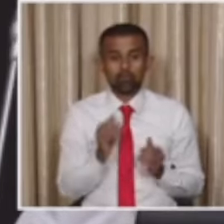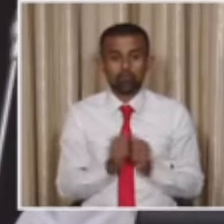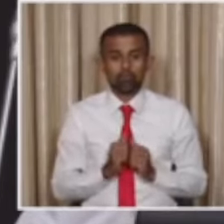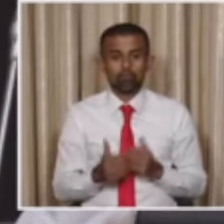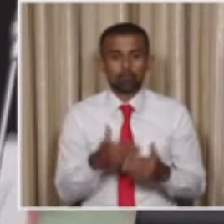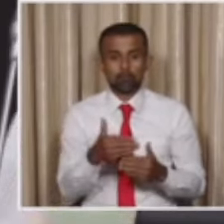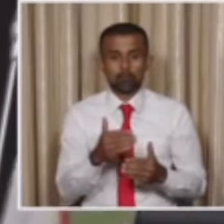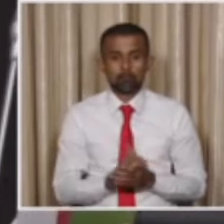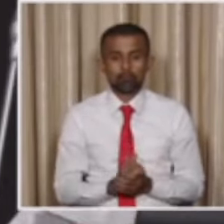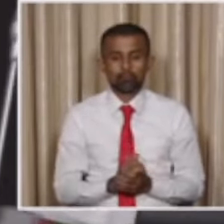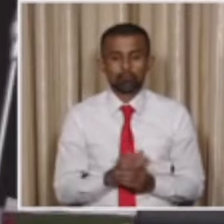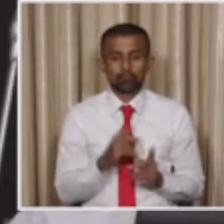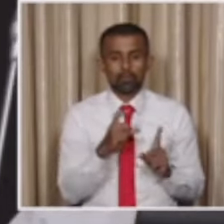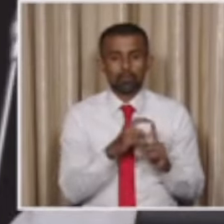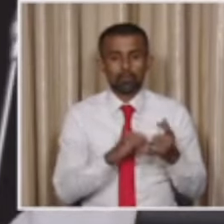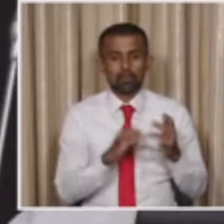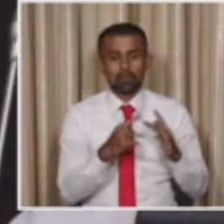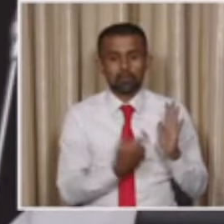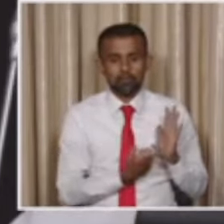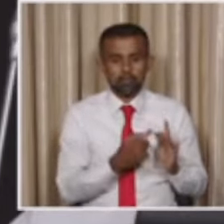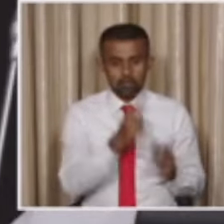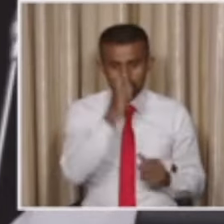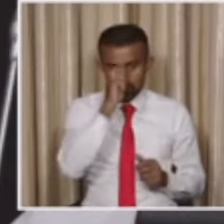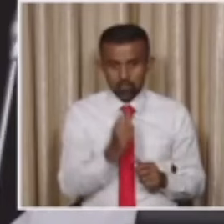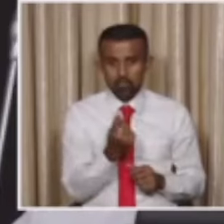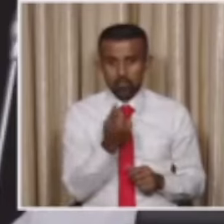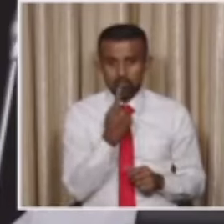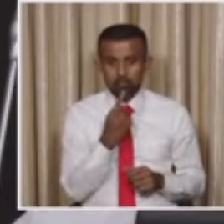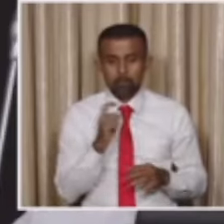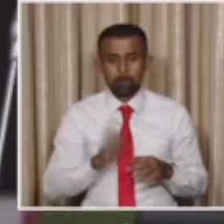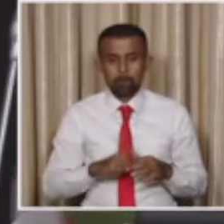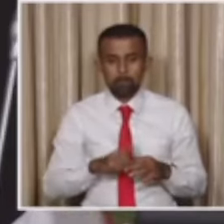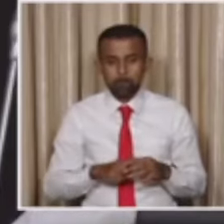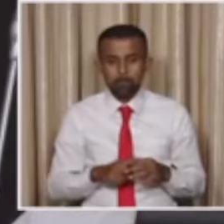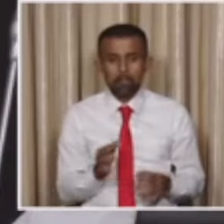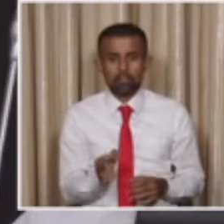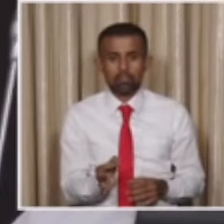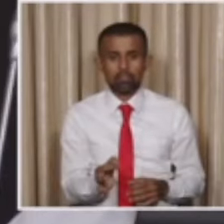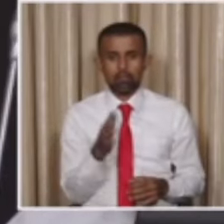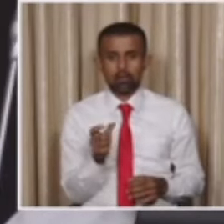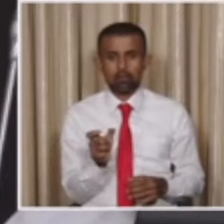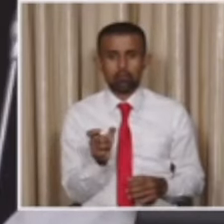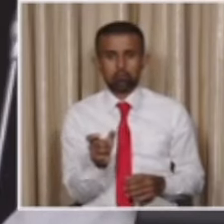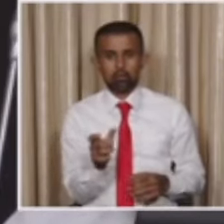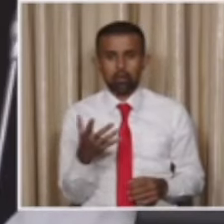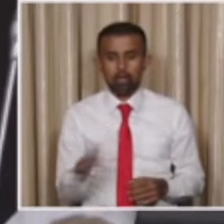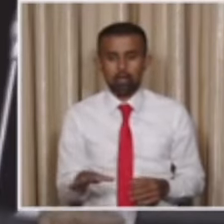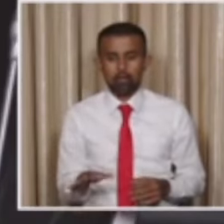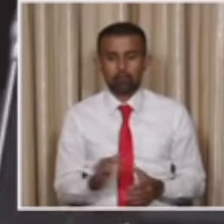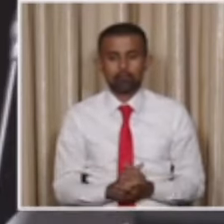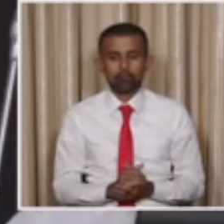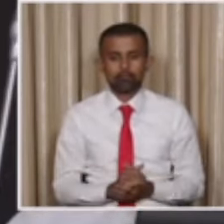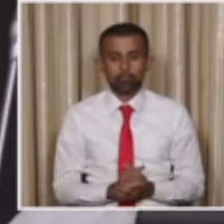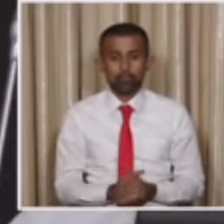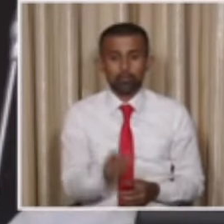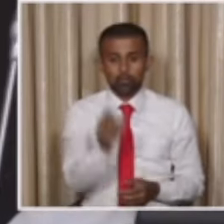ගරු දයාසිරි ජයසේකර මැතිතුමා මතු කරපු කාරණය දැන් තහනම් නියෝගයක් දීලා තියෙනවා.